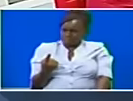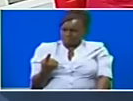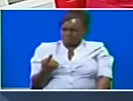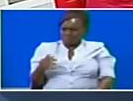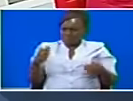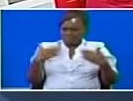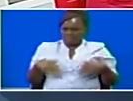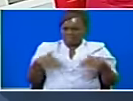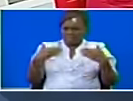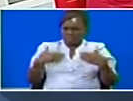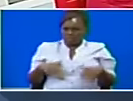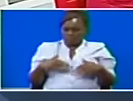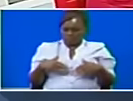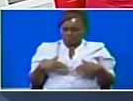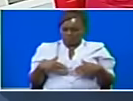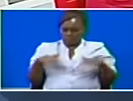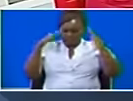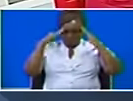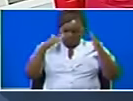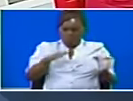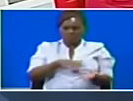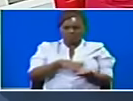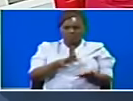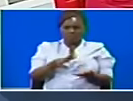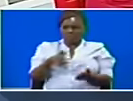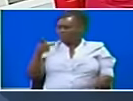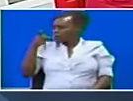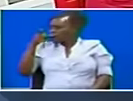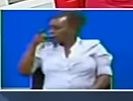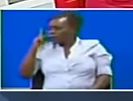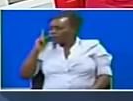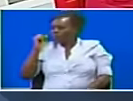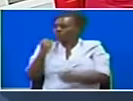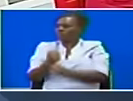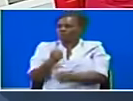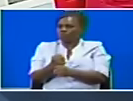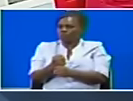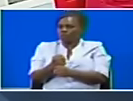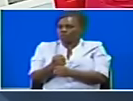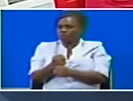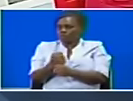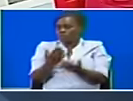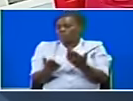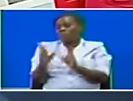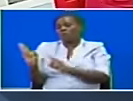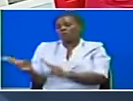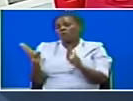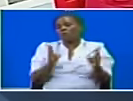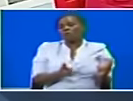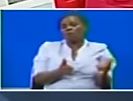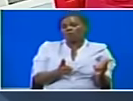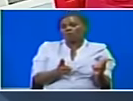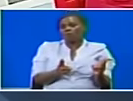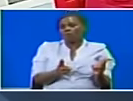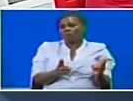watu wamekuwa kitilia maanane kila hatua ambayo Mheshimiwa Kalonzo anachukua, hata kama ni hatua ya kwenda pwani kama juzi